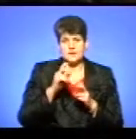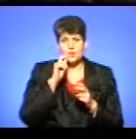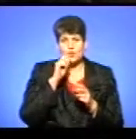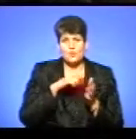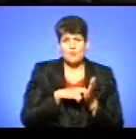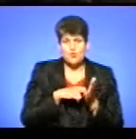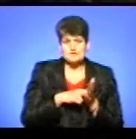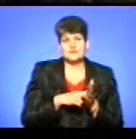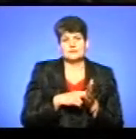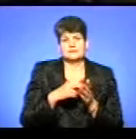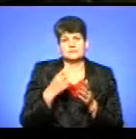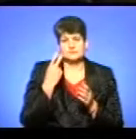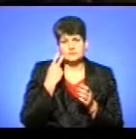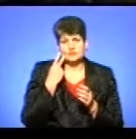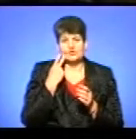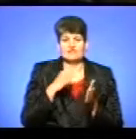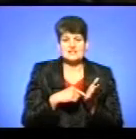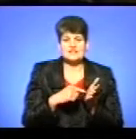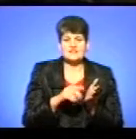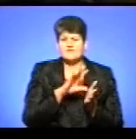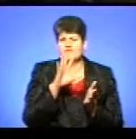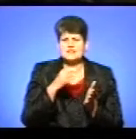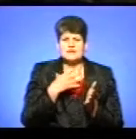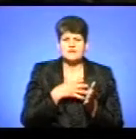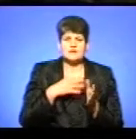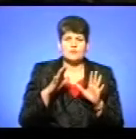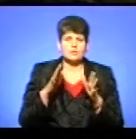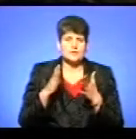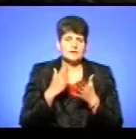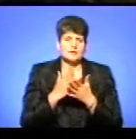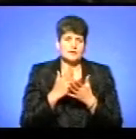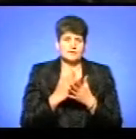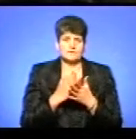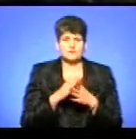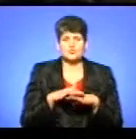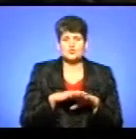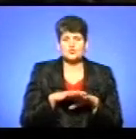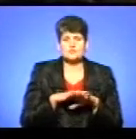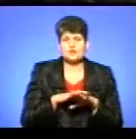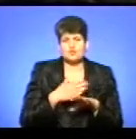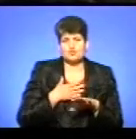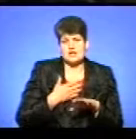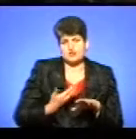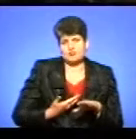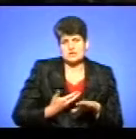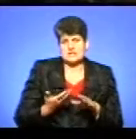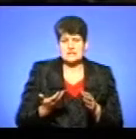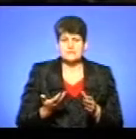традиційно відзначає всі найважливіші події, які відбуваються в суспільному, в нашому житті,